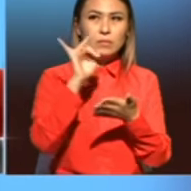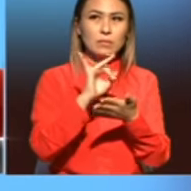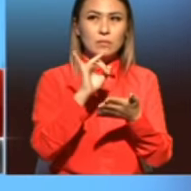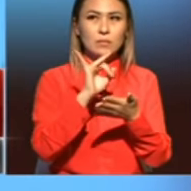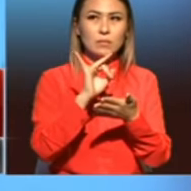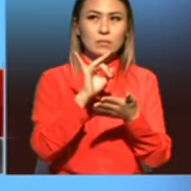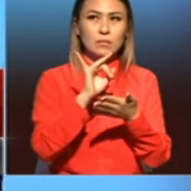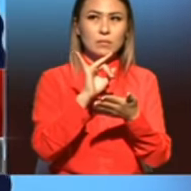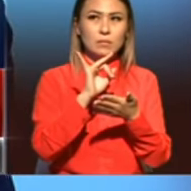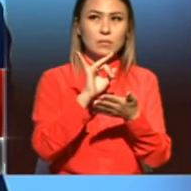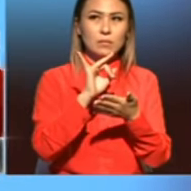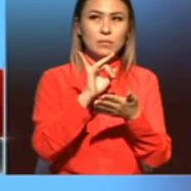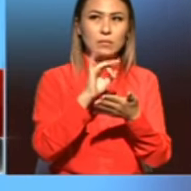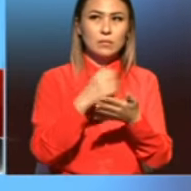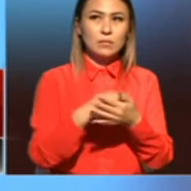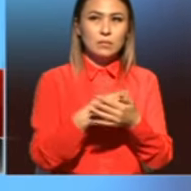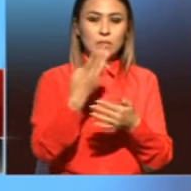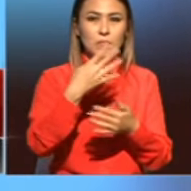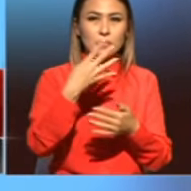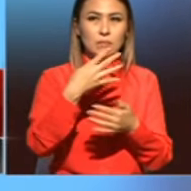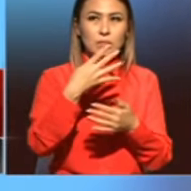болды. Мынау